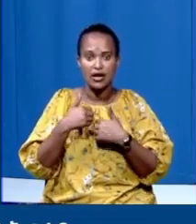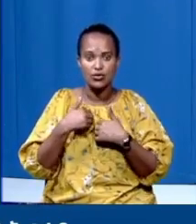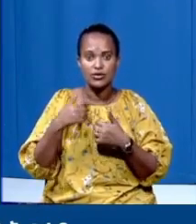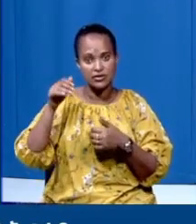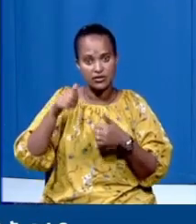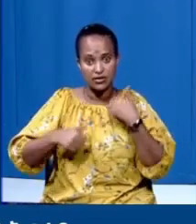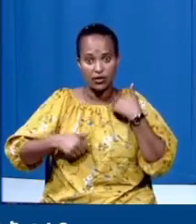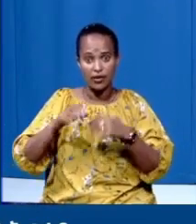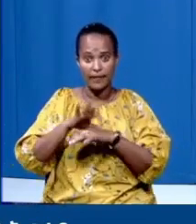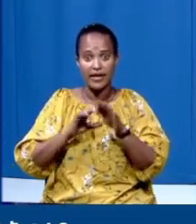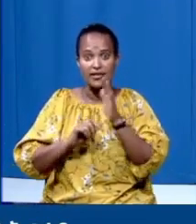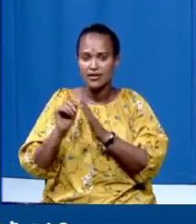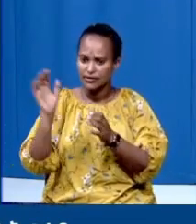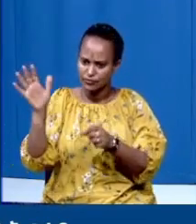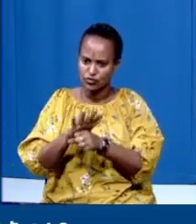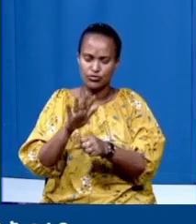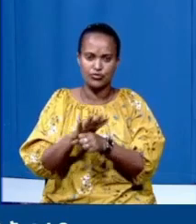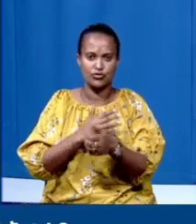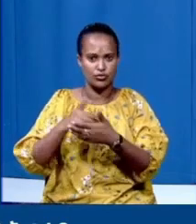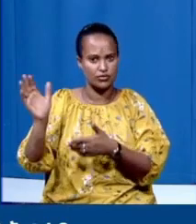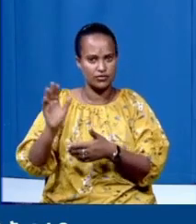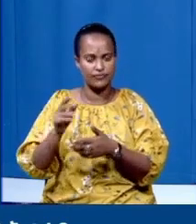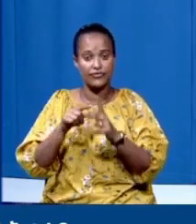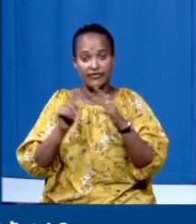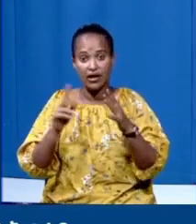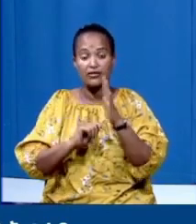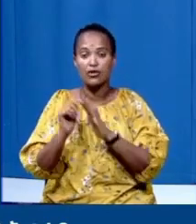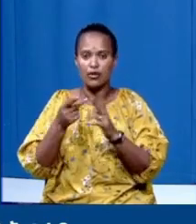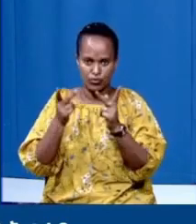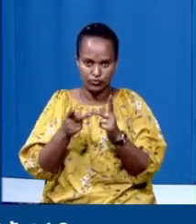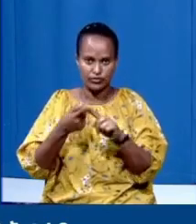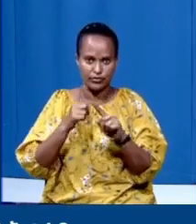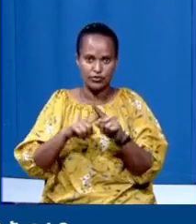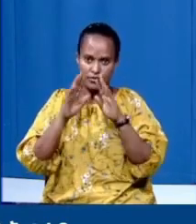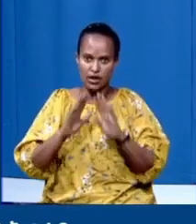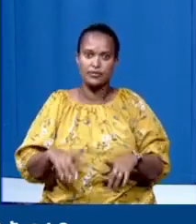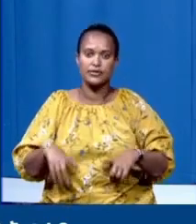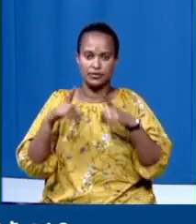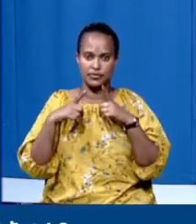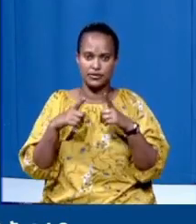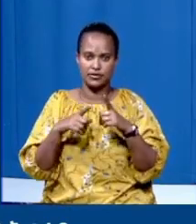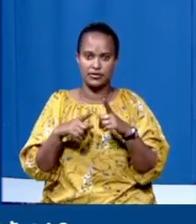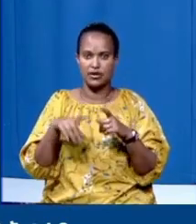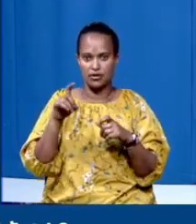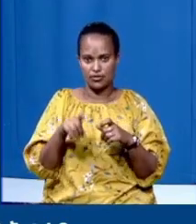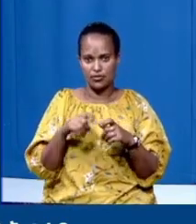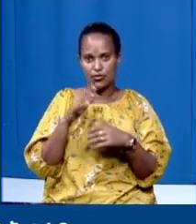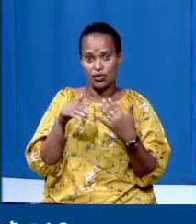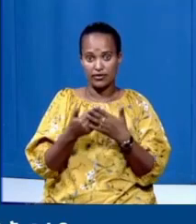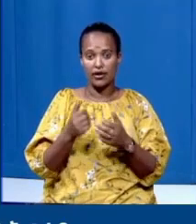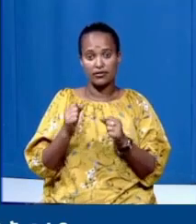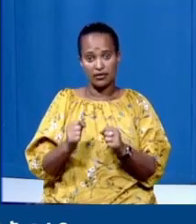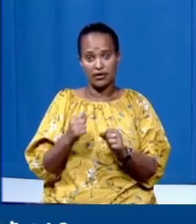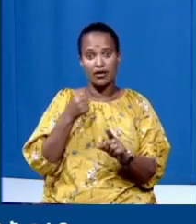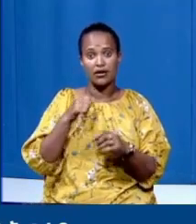እዚ ካብ መሬት ትግራይ ፀንቂቁ ክወፅእ ተፈናቂሉ ዘሎ ትግራዋይ ናብ መረበቱ ተመሊሱ ብሰላም ክነብር ተጀሚሩ ዘሎ ሰላም ኩላና